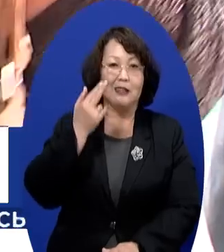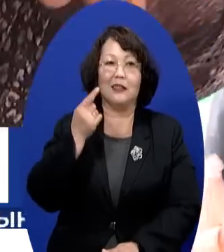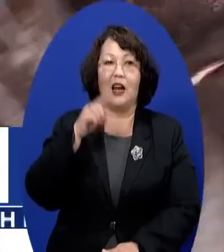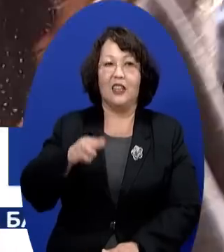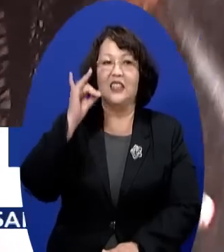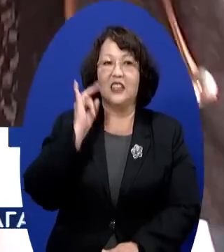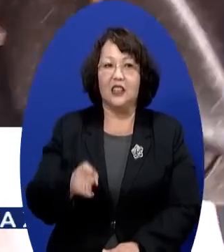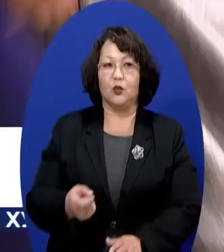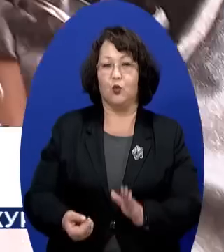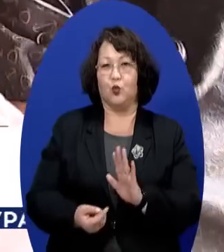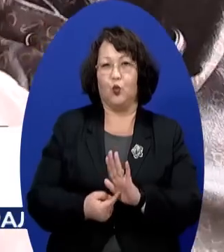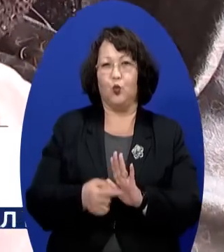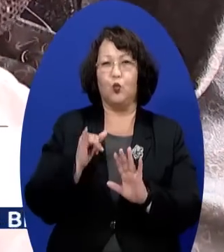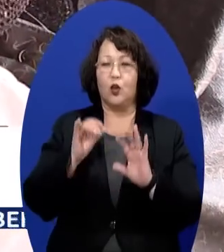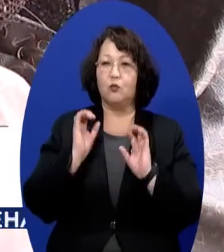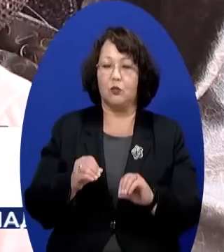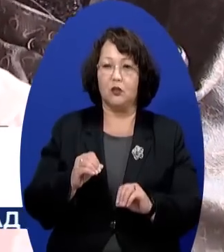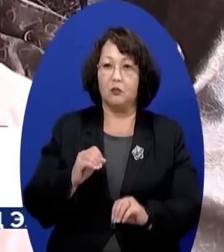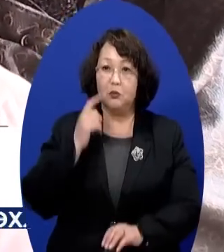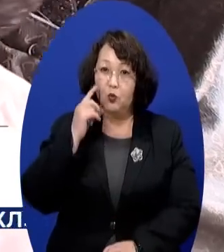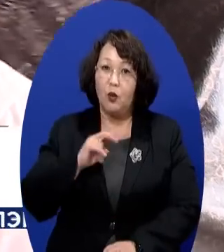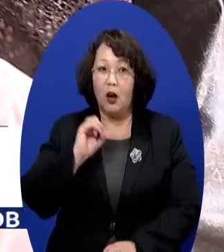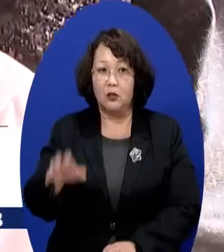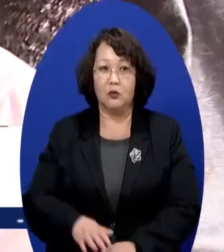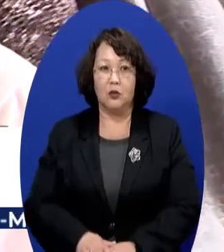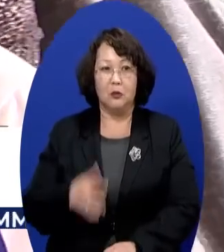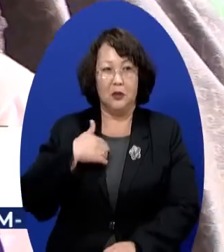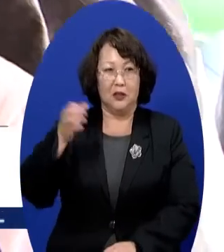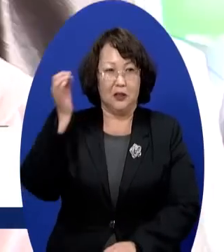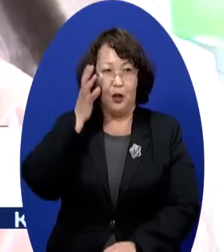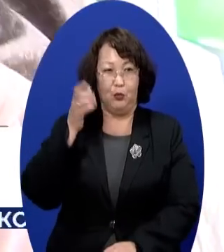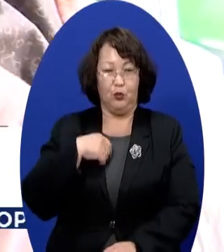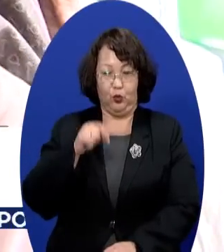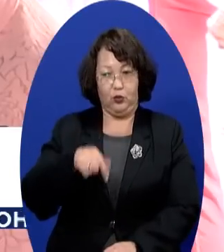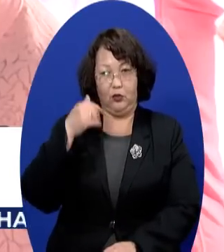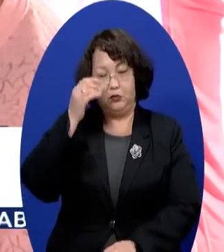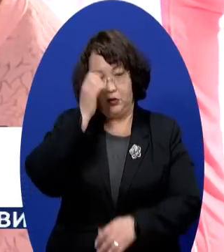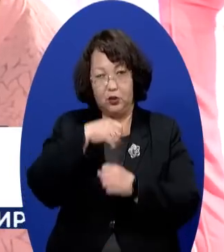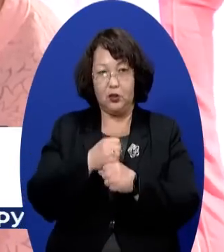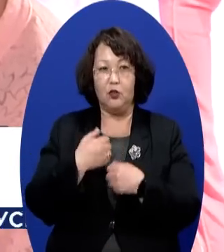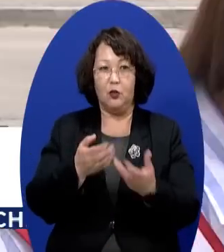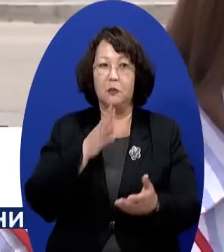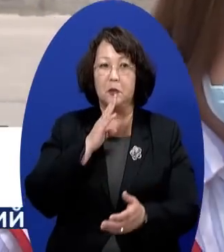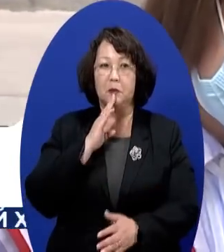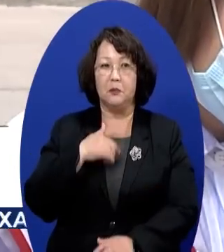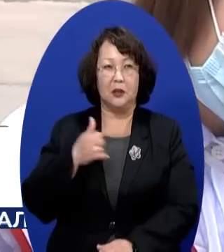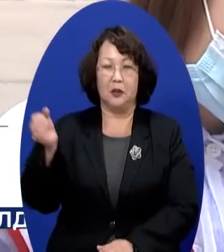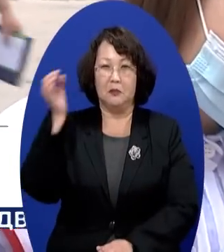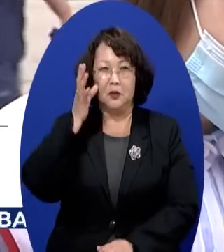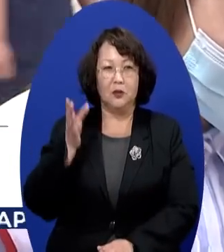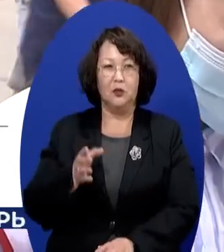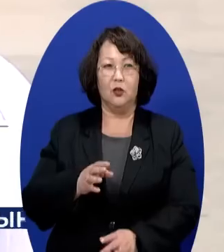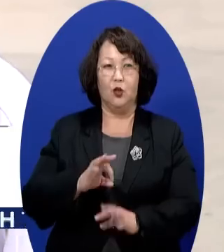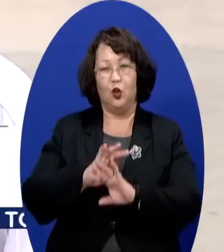даралт ихсэх шалтгааныг мэдхүү. Одоохоор сайн мэдхгүй. Одоо л мэд авахгүй л зогсож байна. Өөртөө мэдхгүй дээ. Янз бүрийн